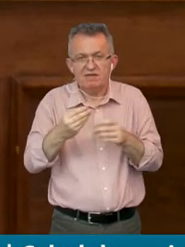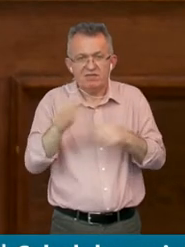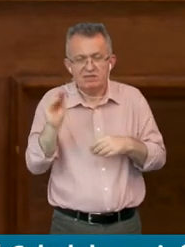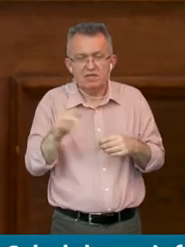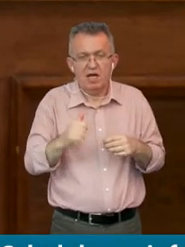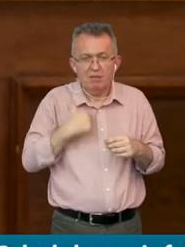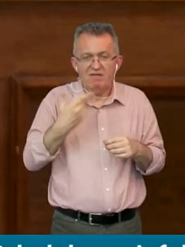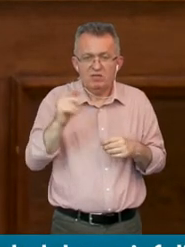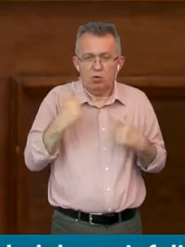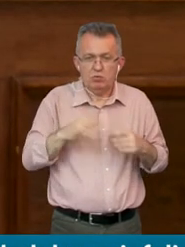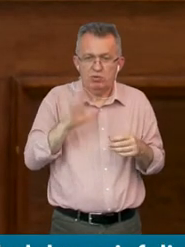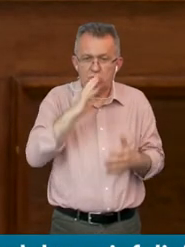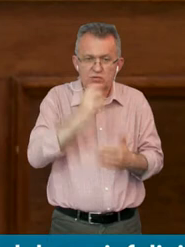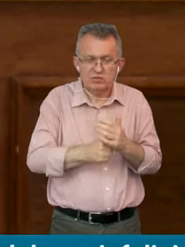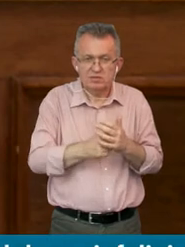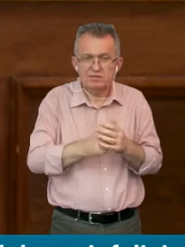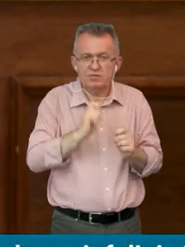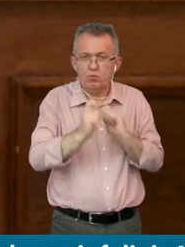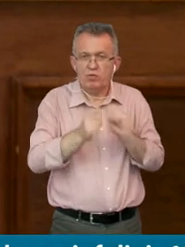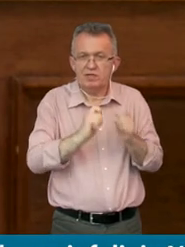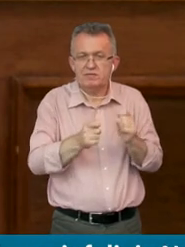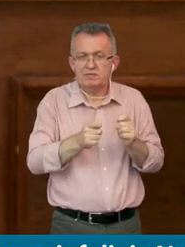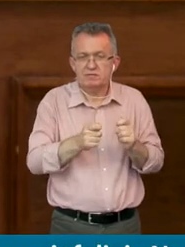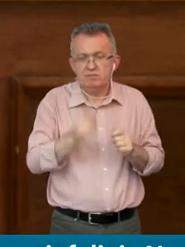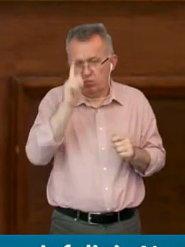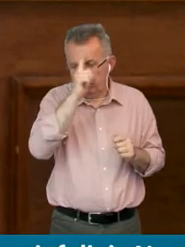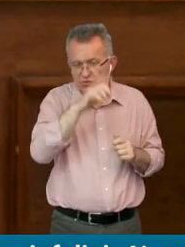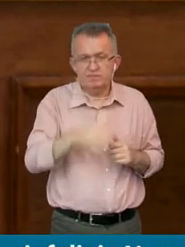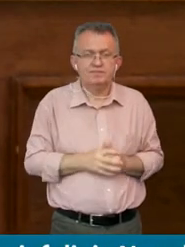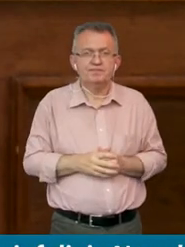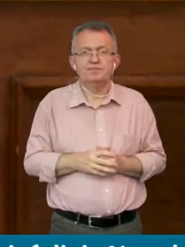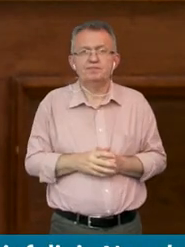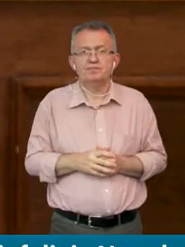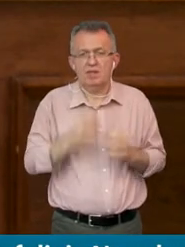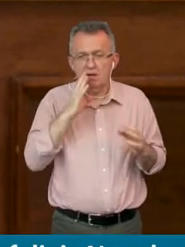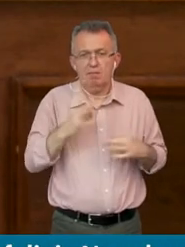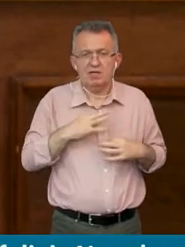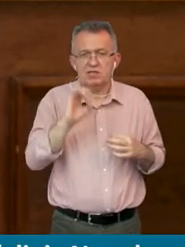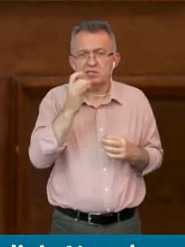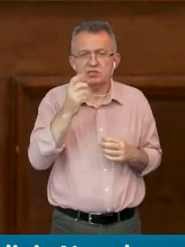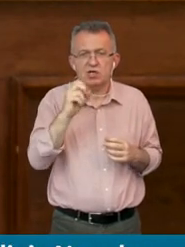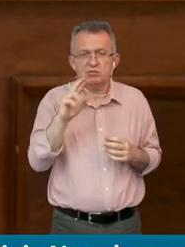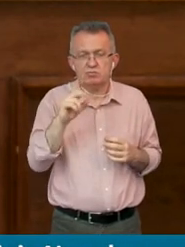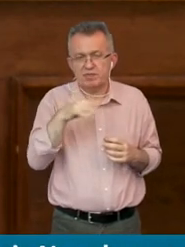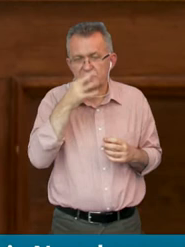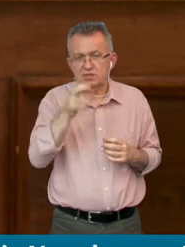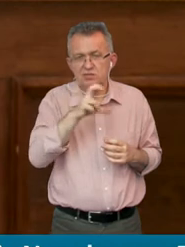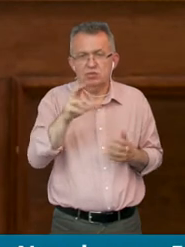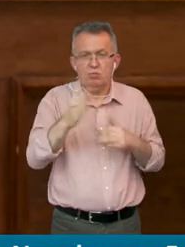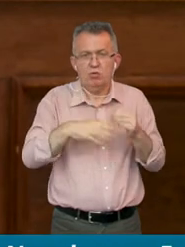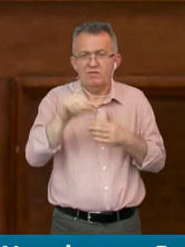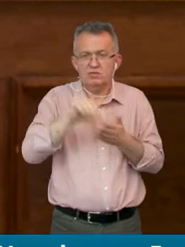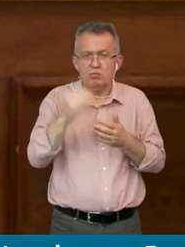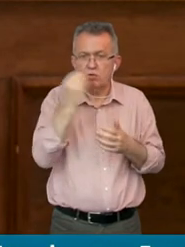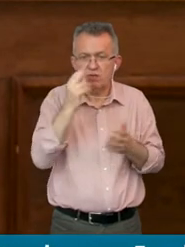tak aby więcej osób mogło korzystać z komunikacji publicznej. Pan Grzesiu pyta, czy budowa Centrum Nauki